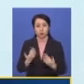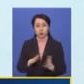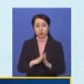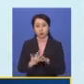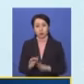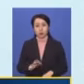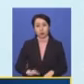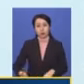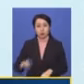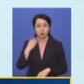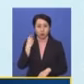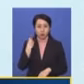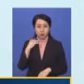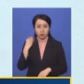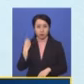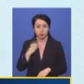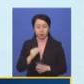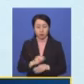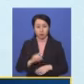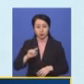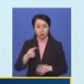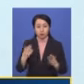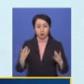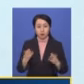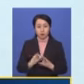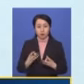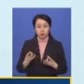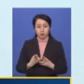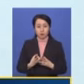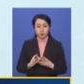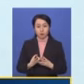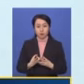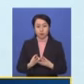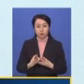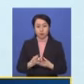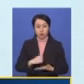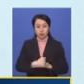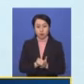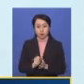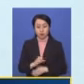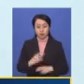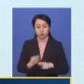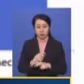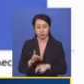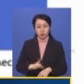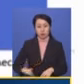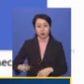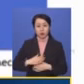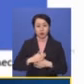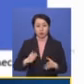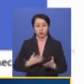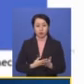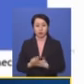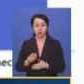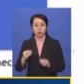области качественными продуктами первой необходимости и укрепим продовольственную безопасность региона. Объем инвестиций